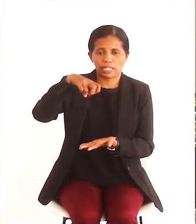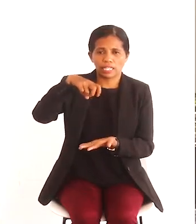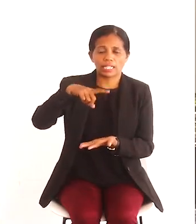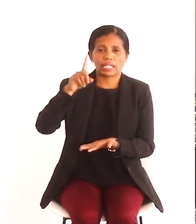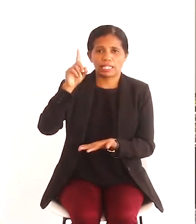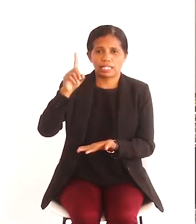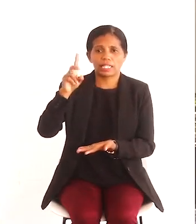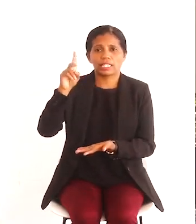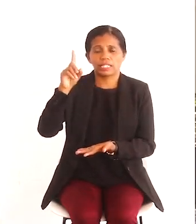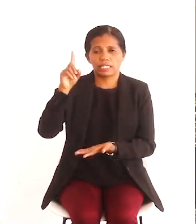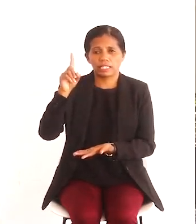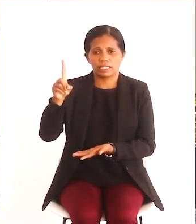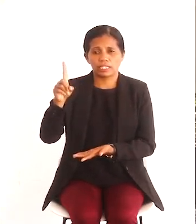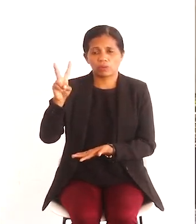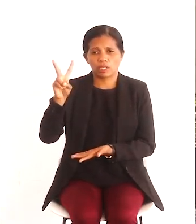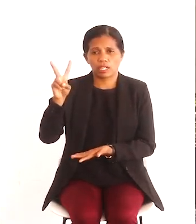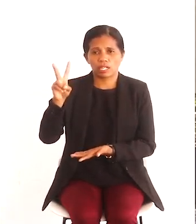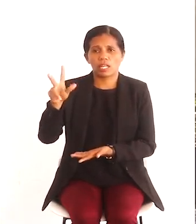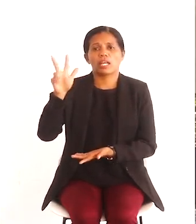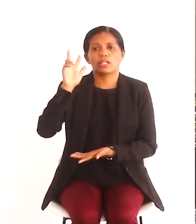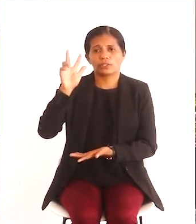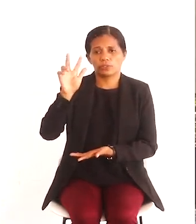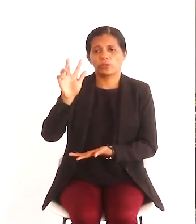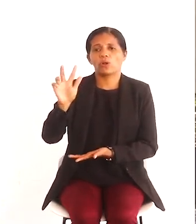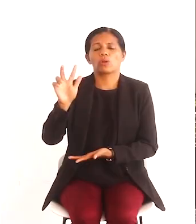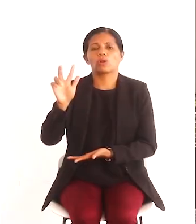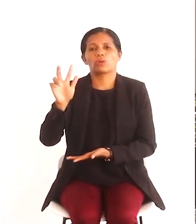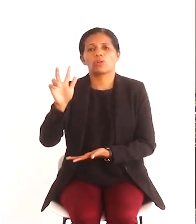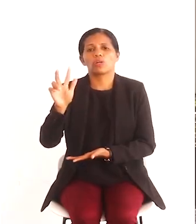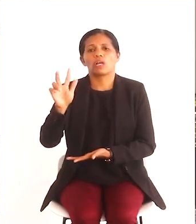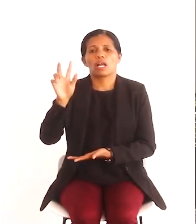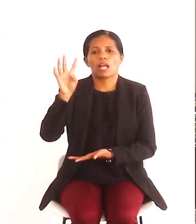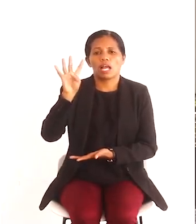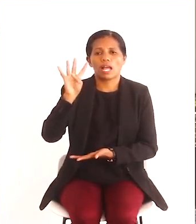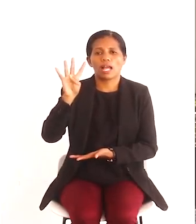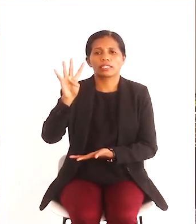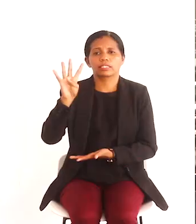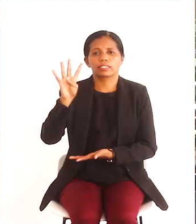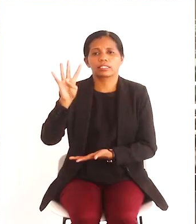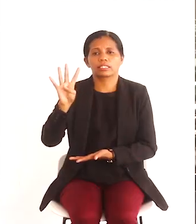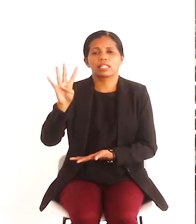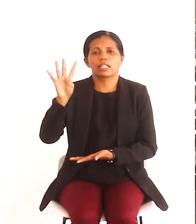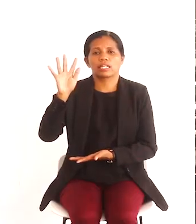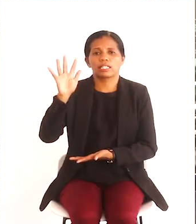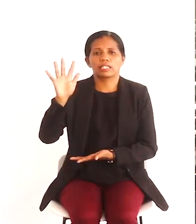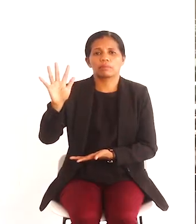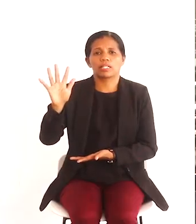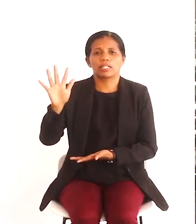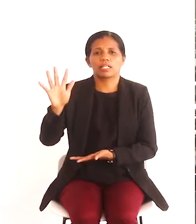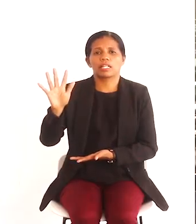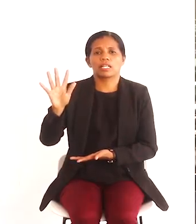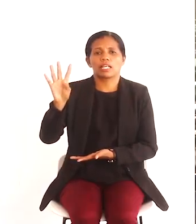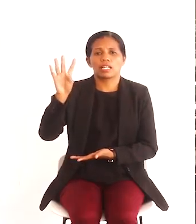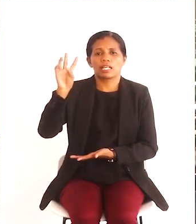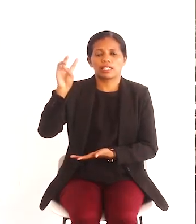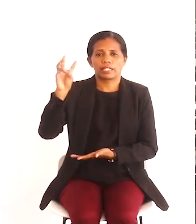ida, aing hamutuk. Rua, tolu, hat, lima,